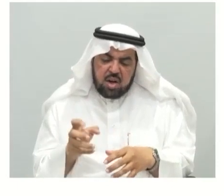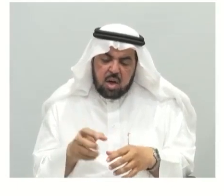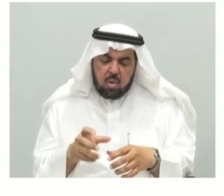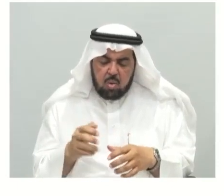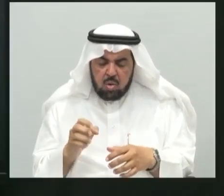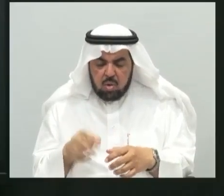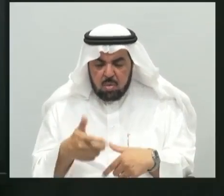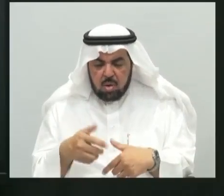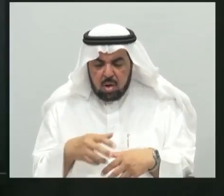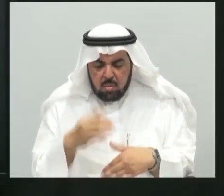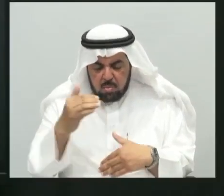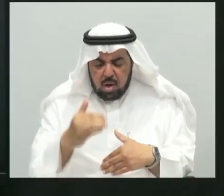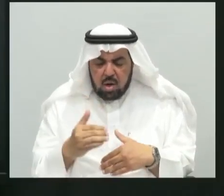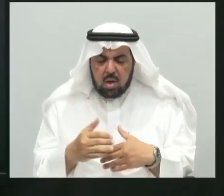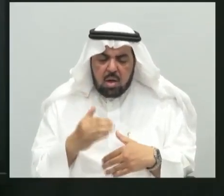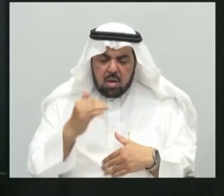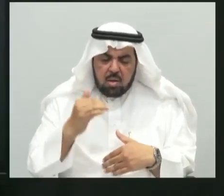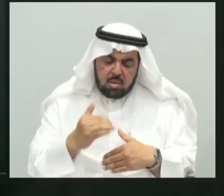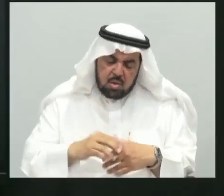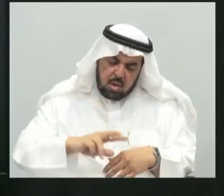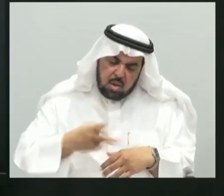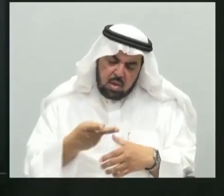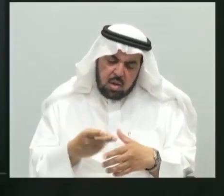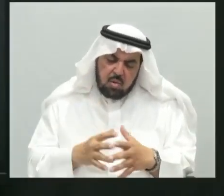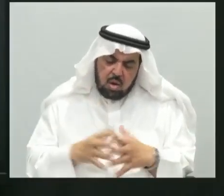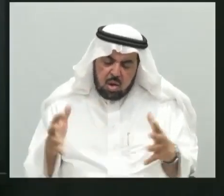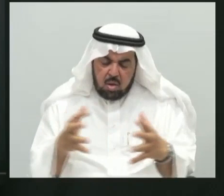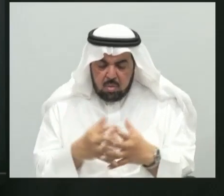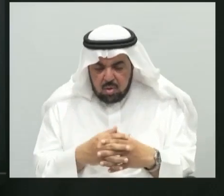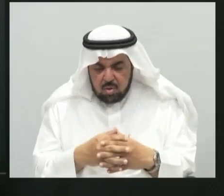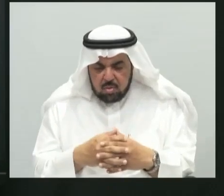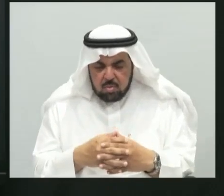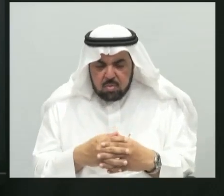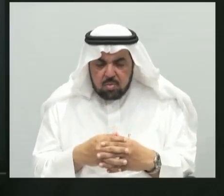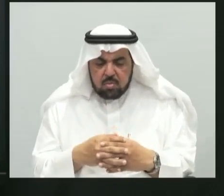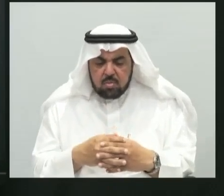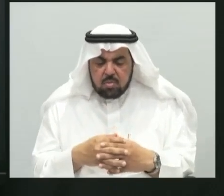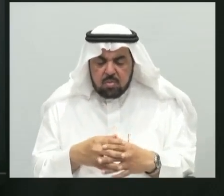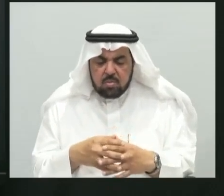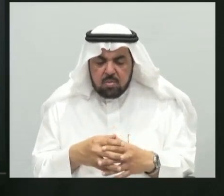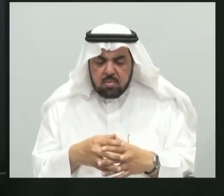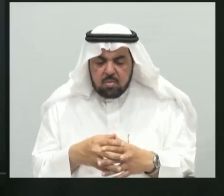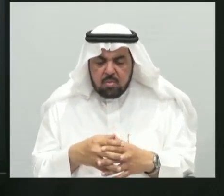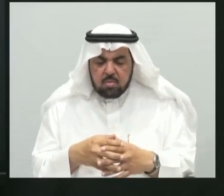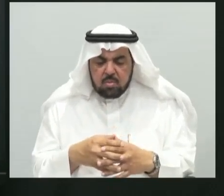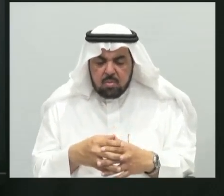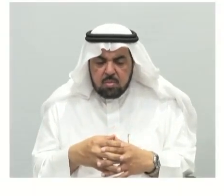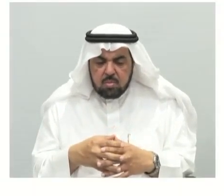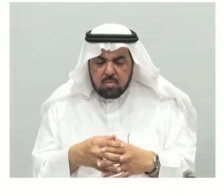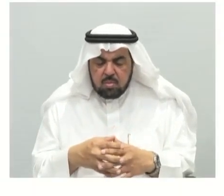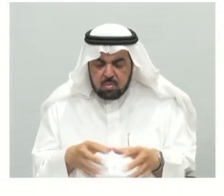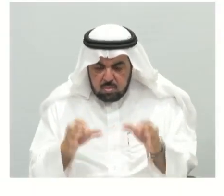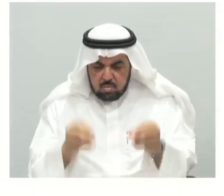كلاهما من مراحل التحول في المفصليات